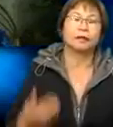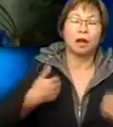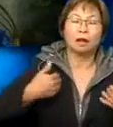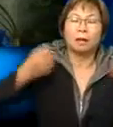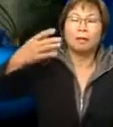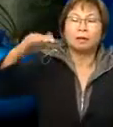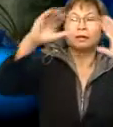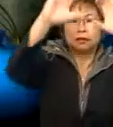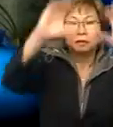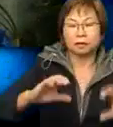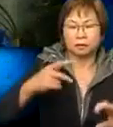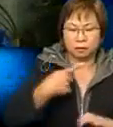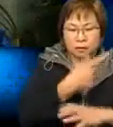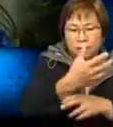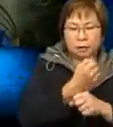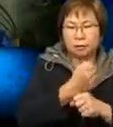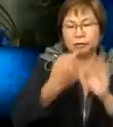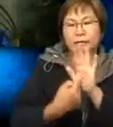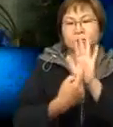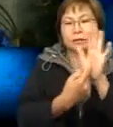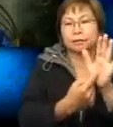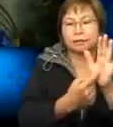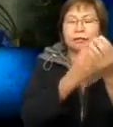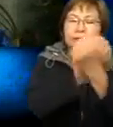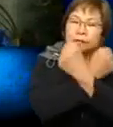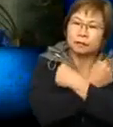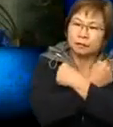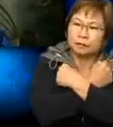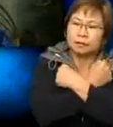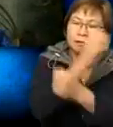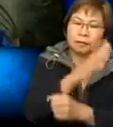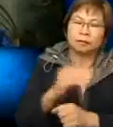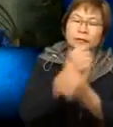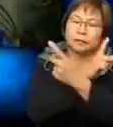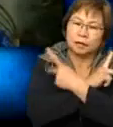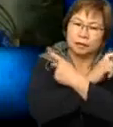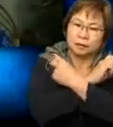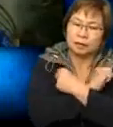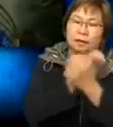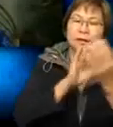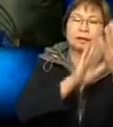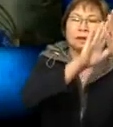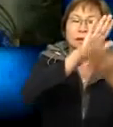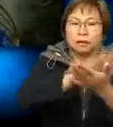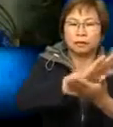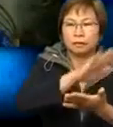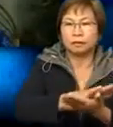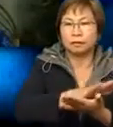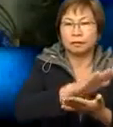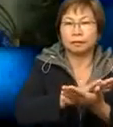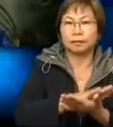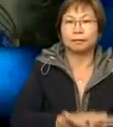Terdapat banyak cara kita dapat menunjukkan cinta dan kasih sayang terhadap